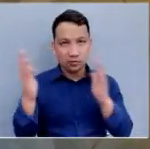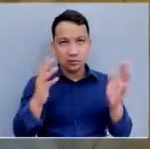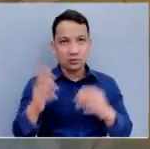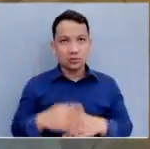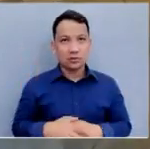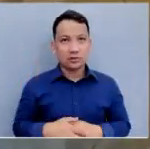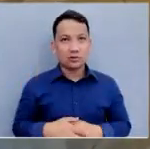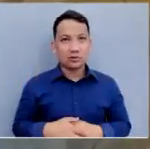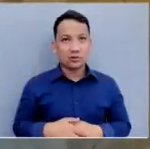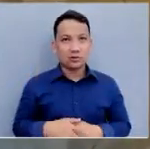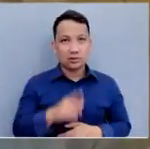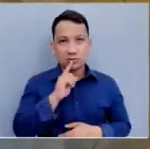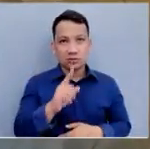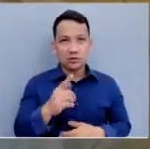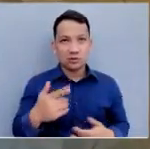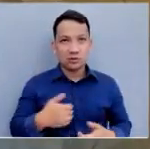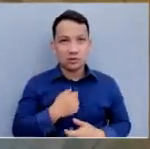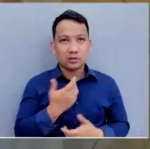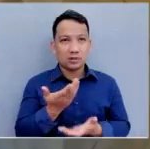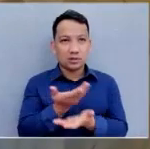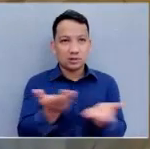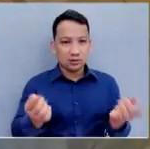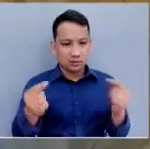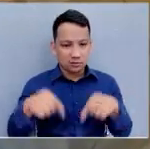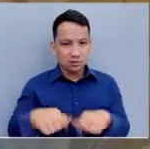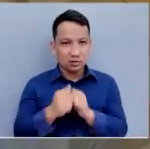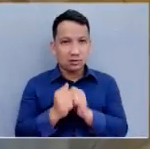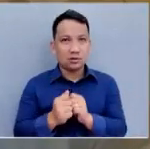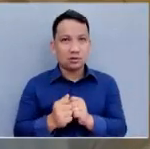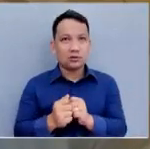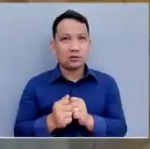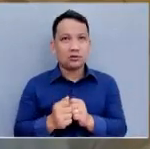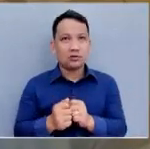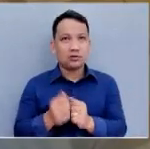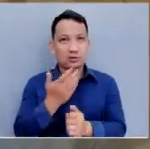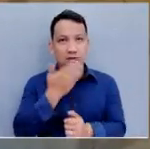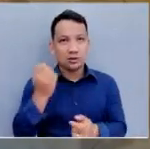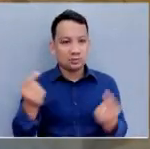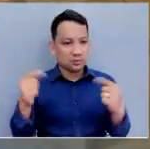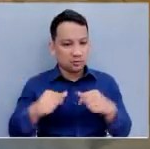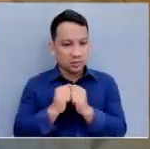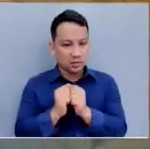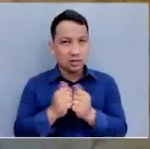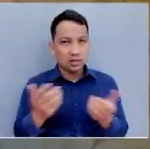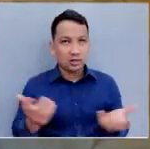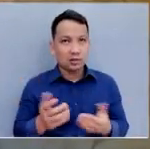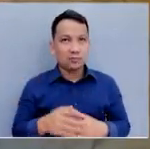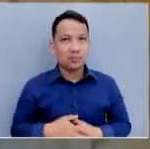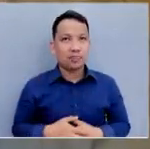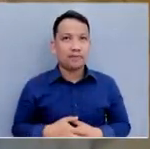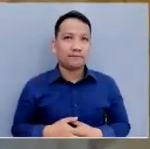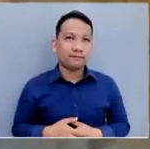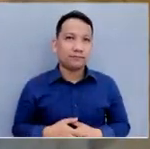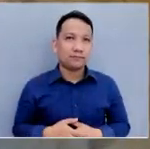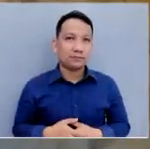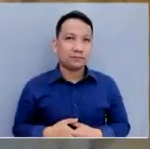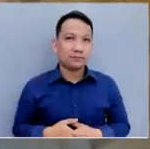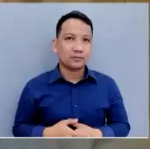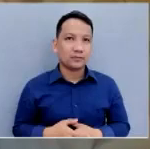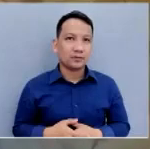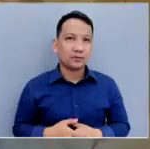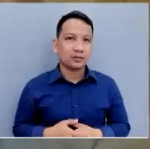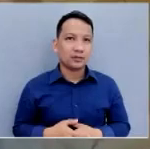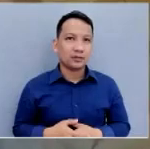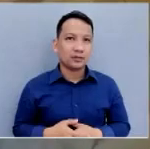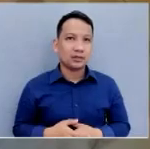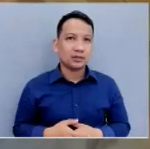truly appreciate you being here and we are incredibly blessed to have you here with us today kahit na, again, as I said, despite